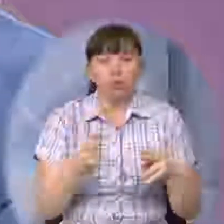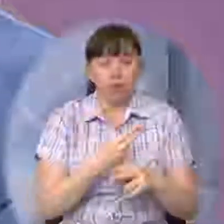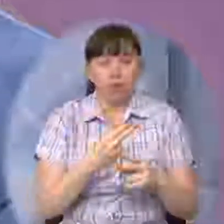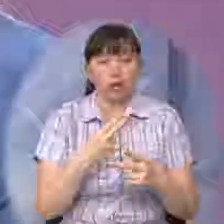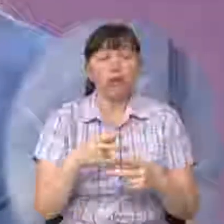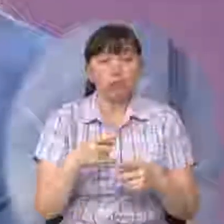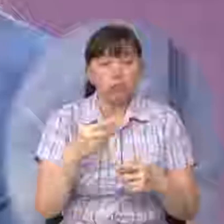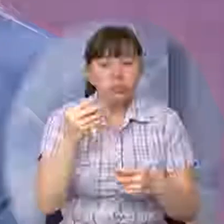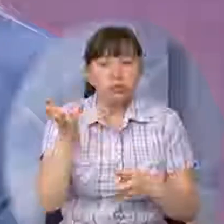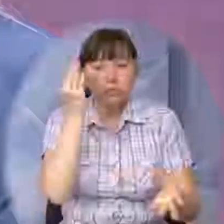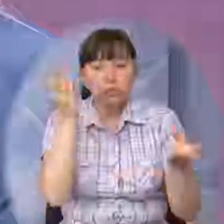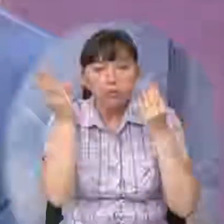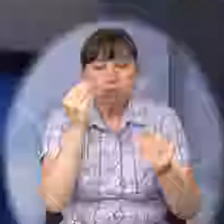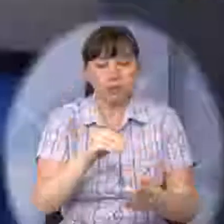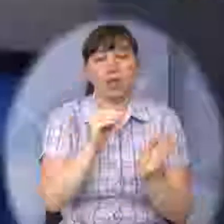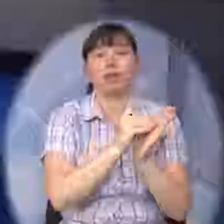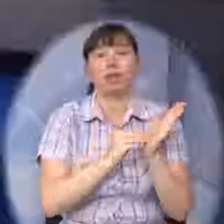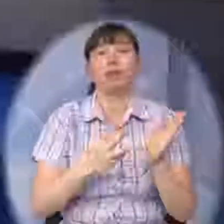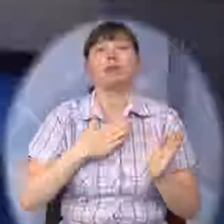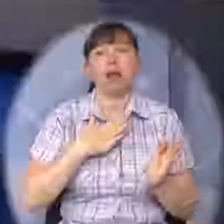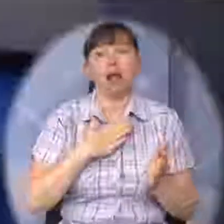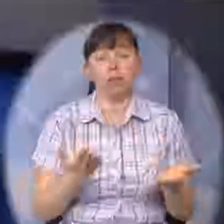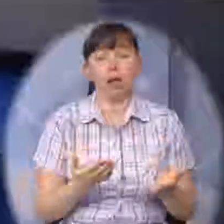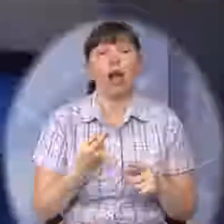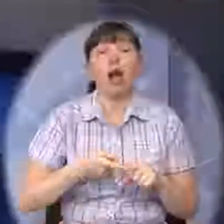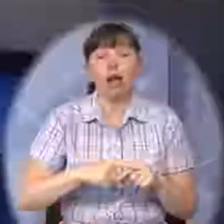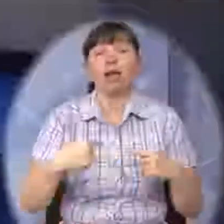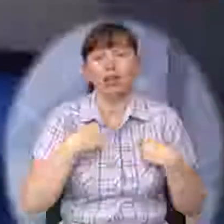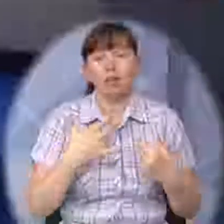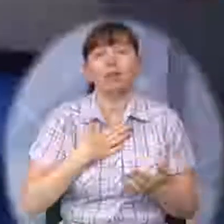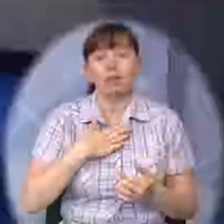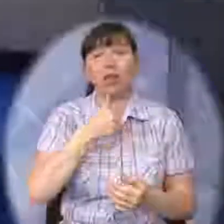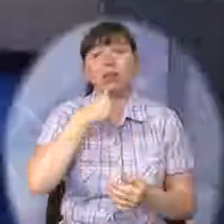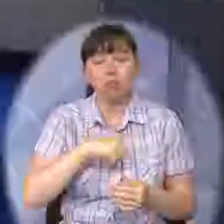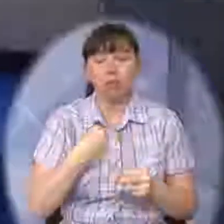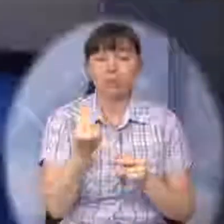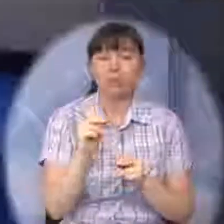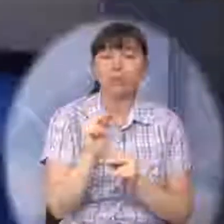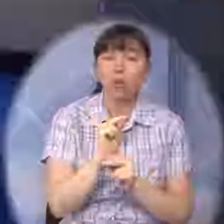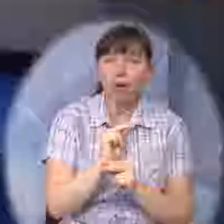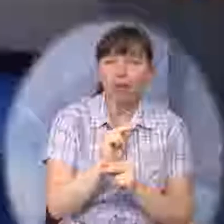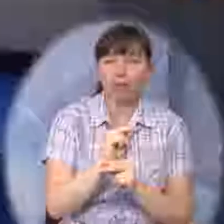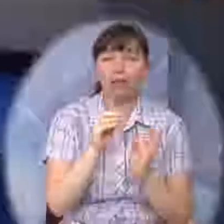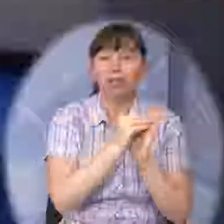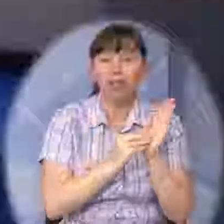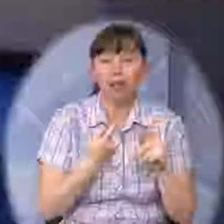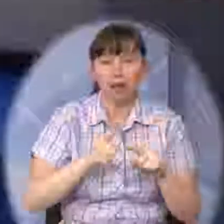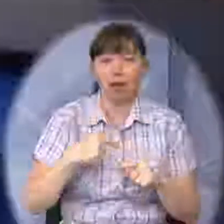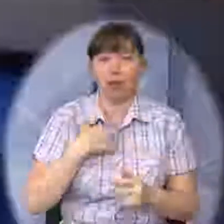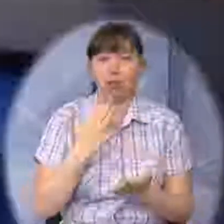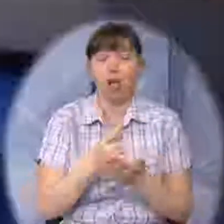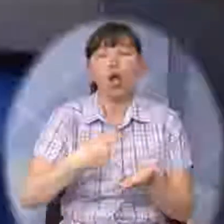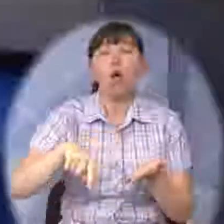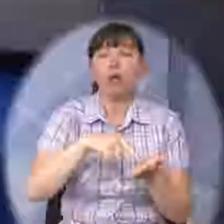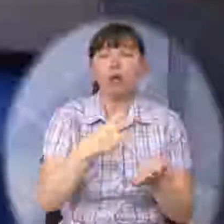cerințelor, faci evaluarea, faci o statistică. Din statistica care am făcut-o și colectând datele care le avem